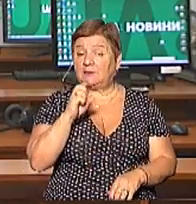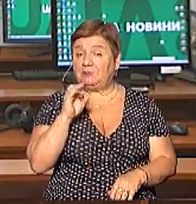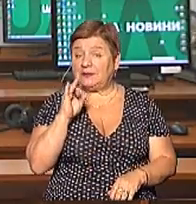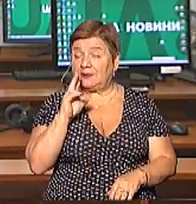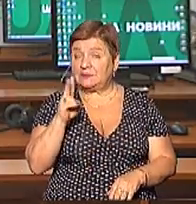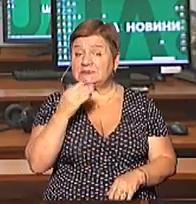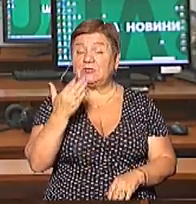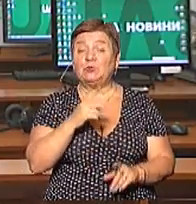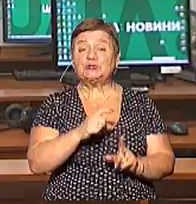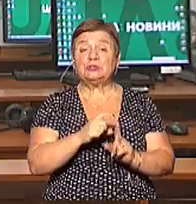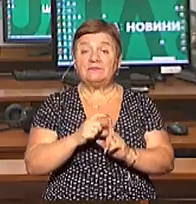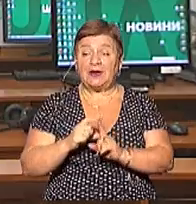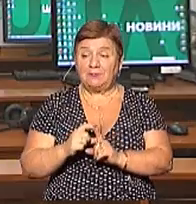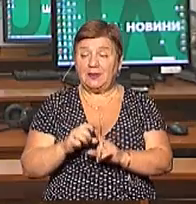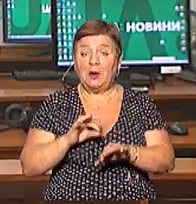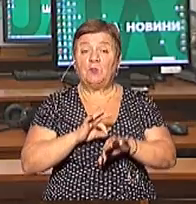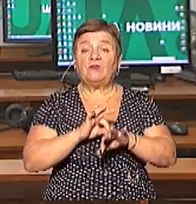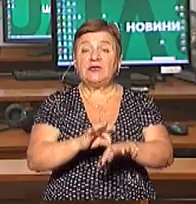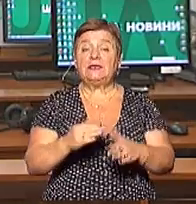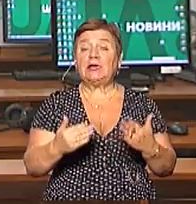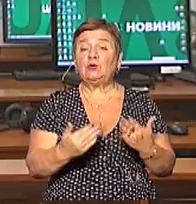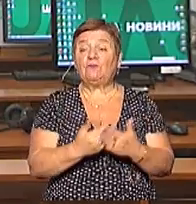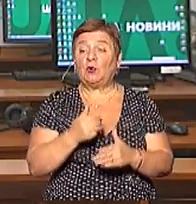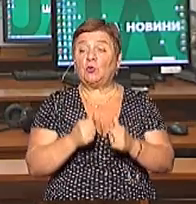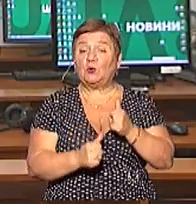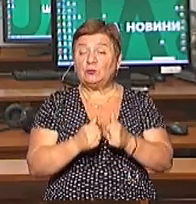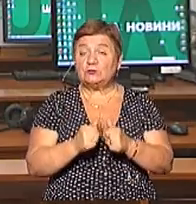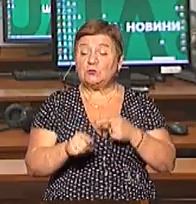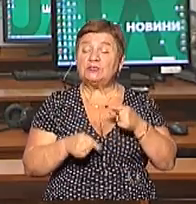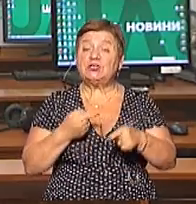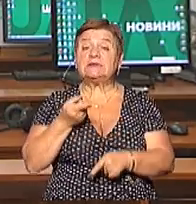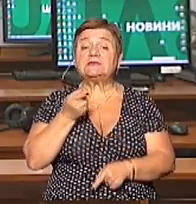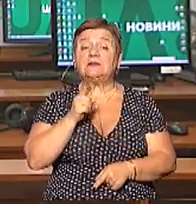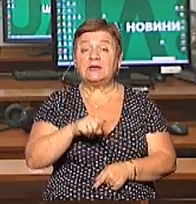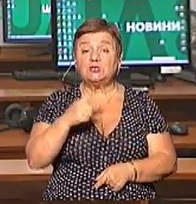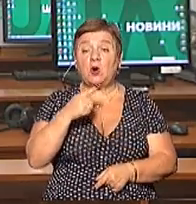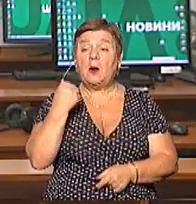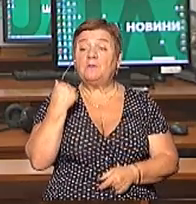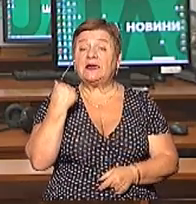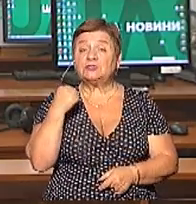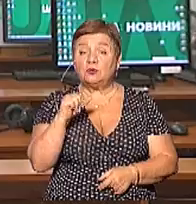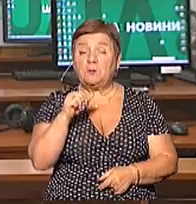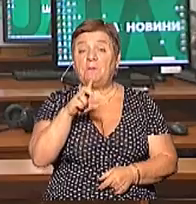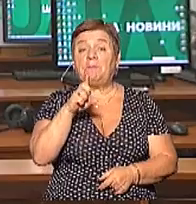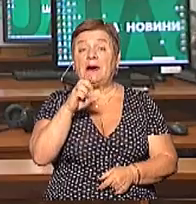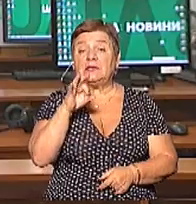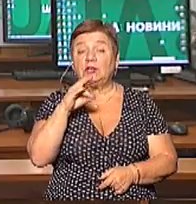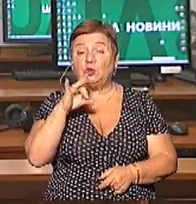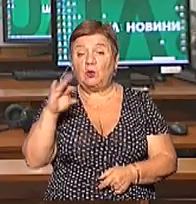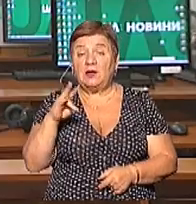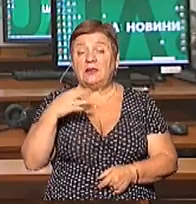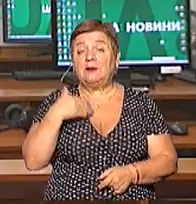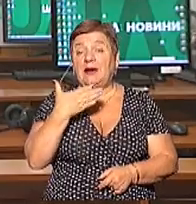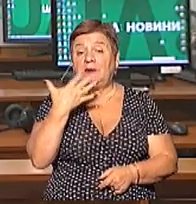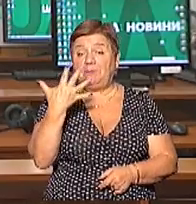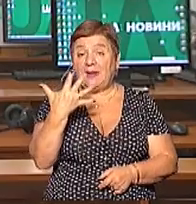За його словами, проведення нового конкурсу оголосили через те, що переможниця Вікторія Пантьо не має 5-річного